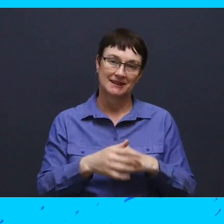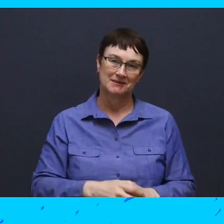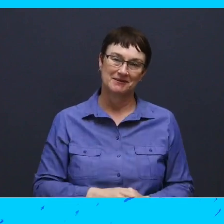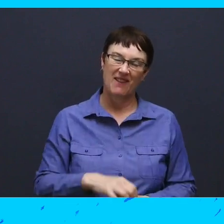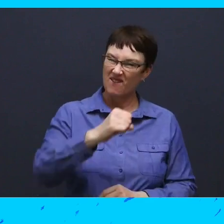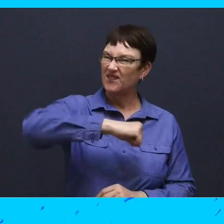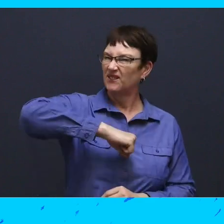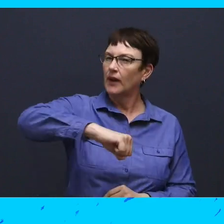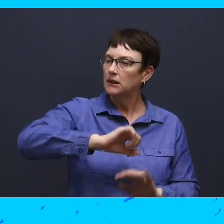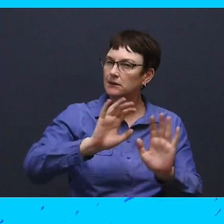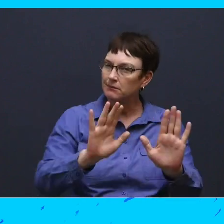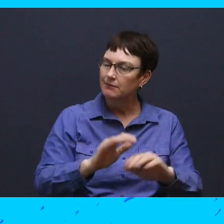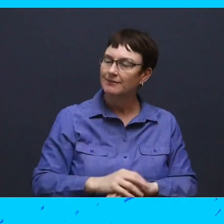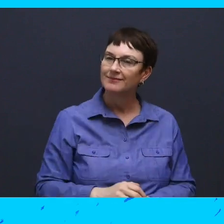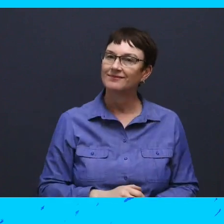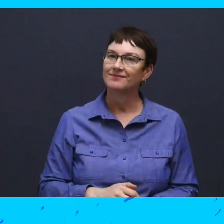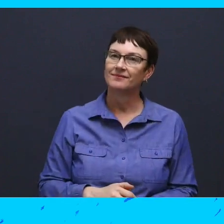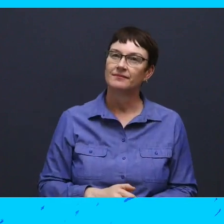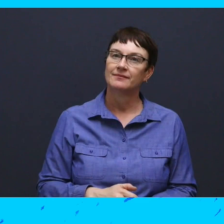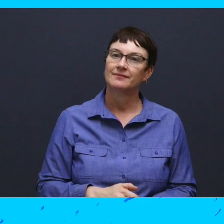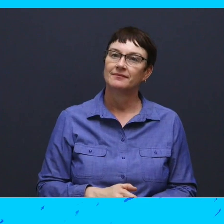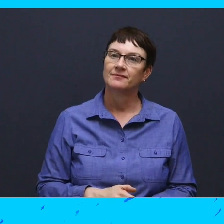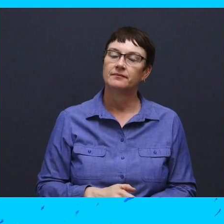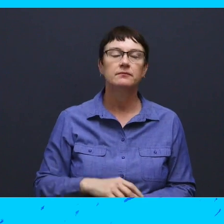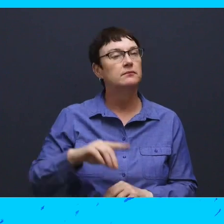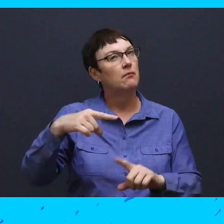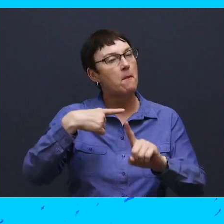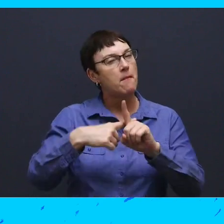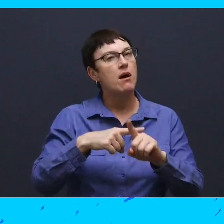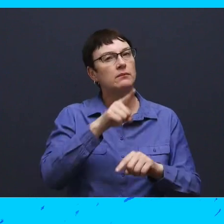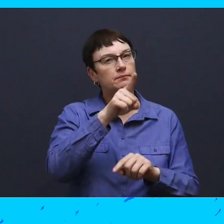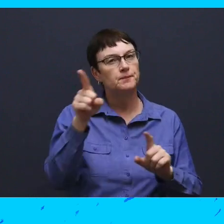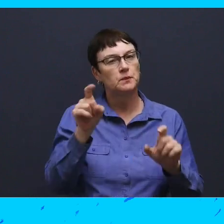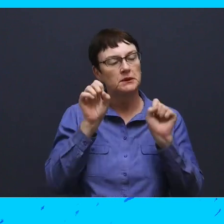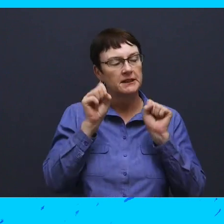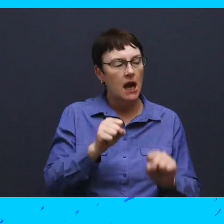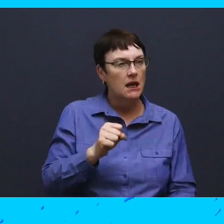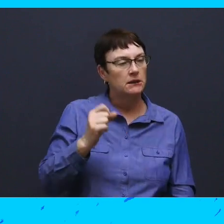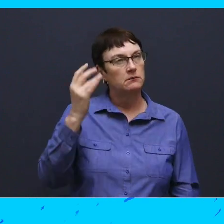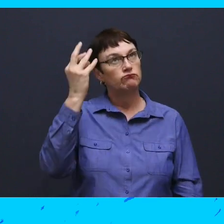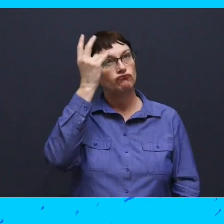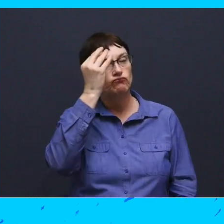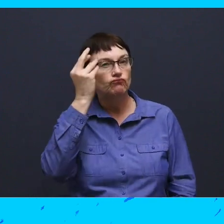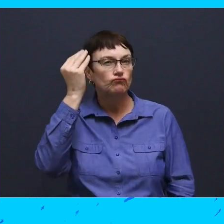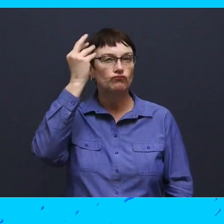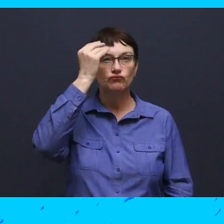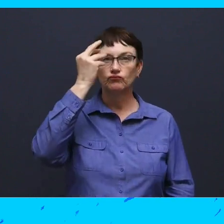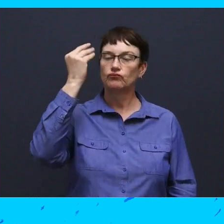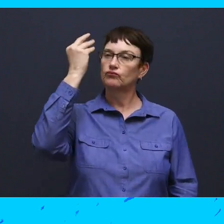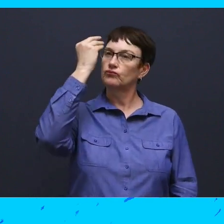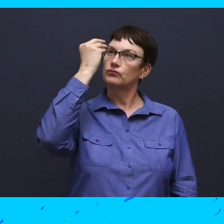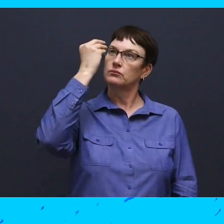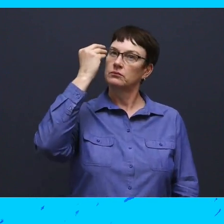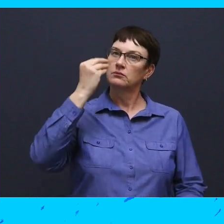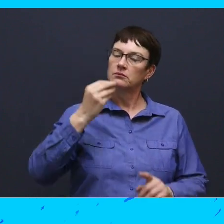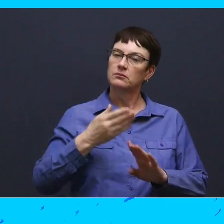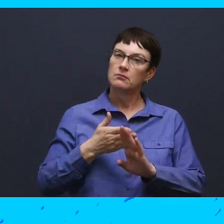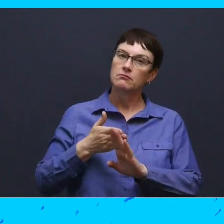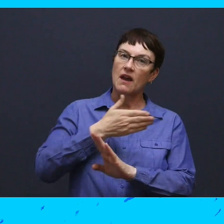Pendant que l'enquête, le sondage, vous répondez au sondage, je vais vous donner 30